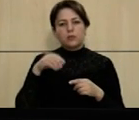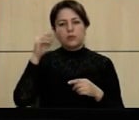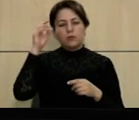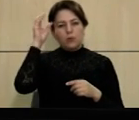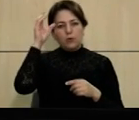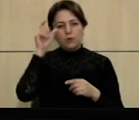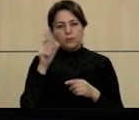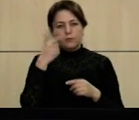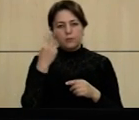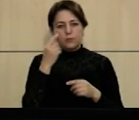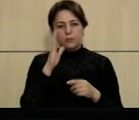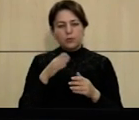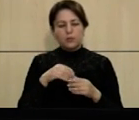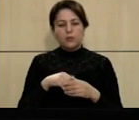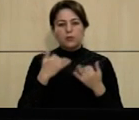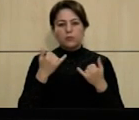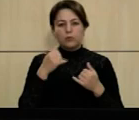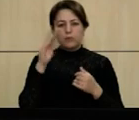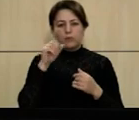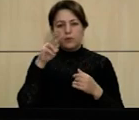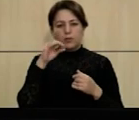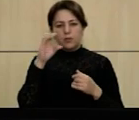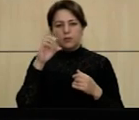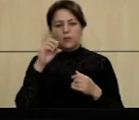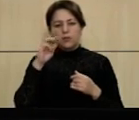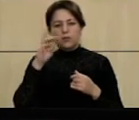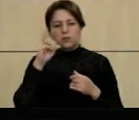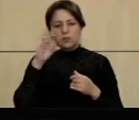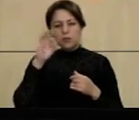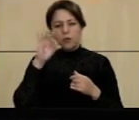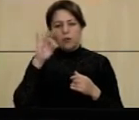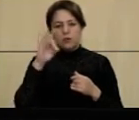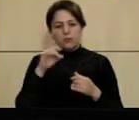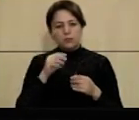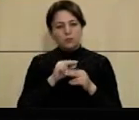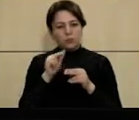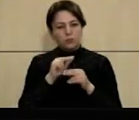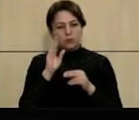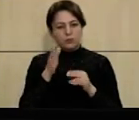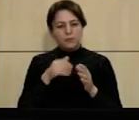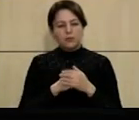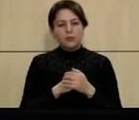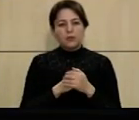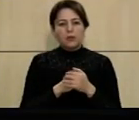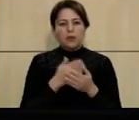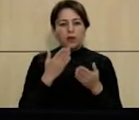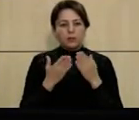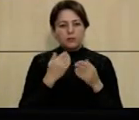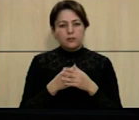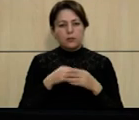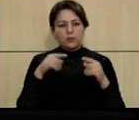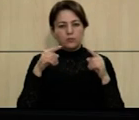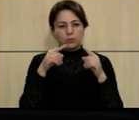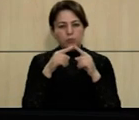Falisning teoremasini o'rganamiz. Demak, Falis teoremasi. Agar